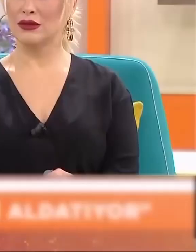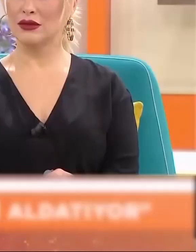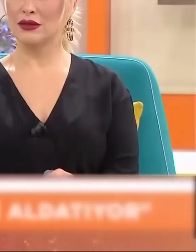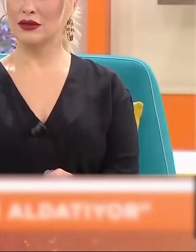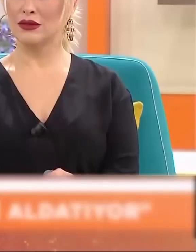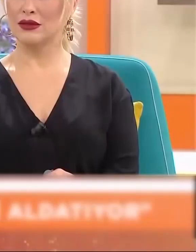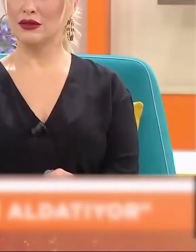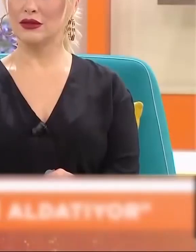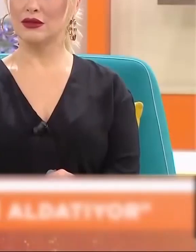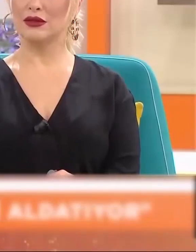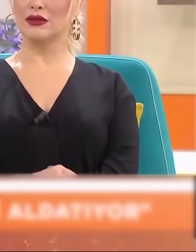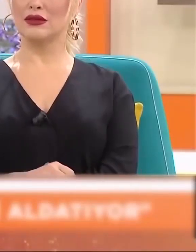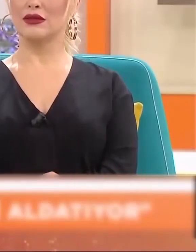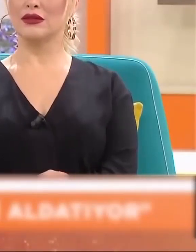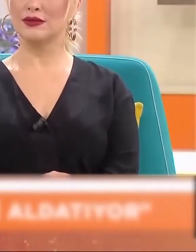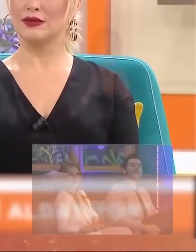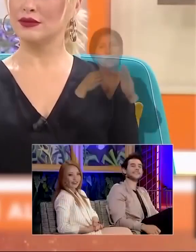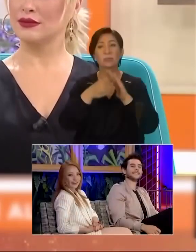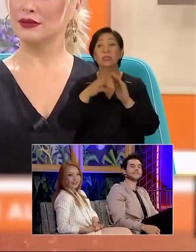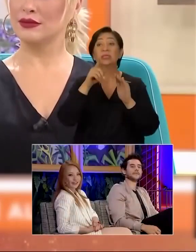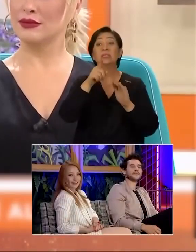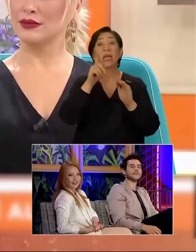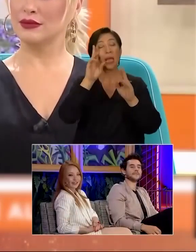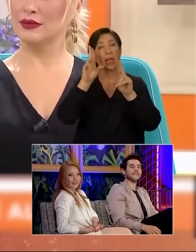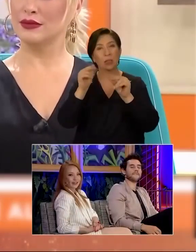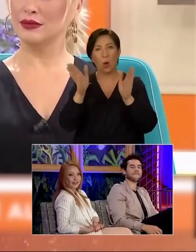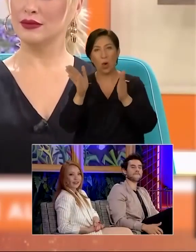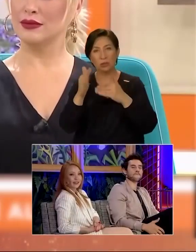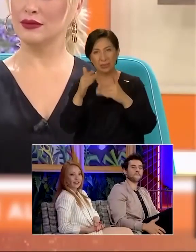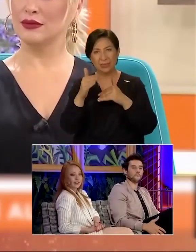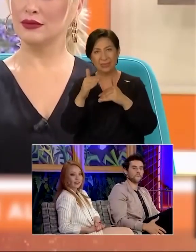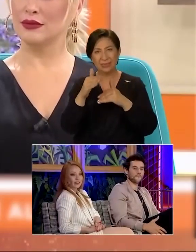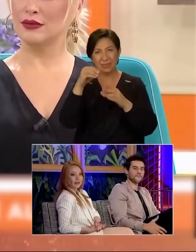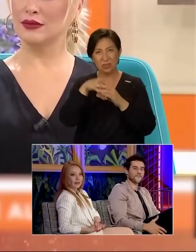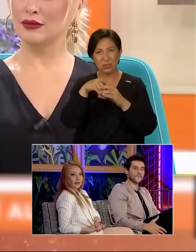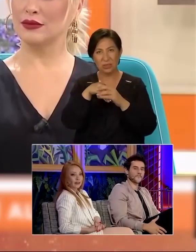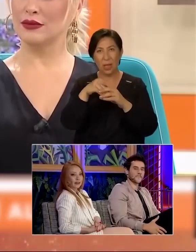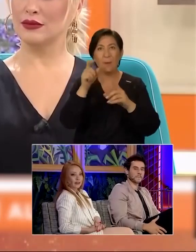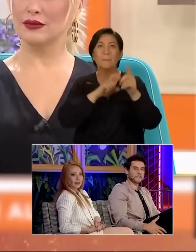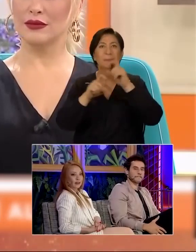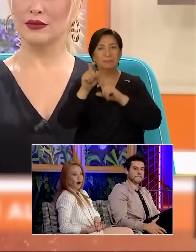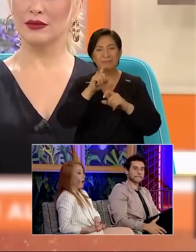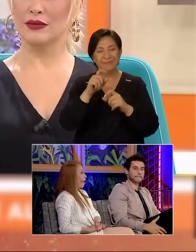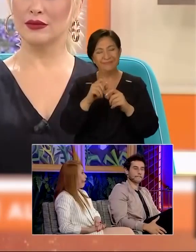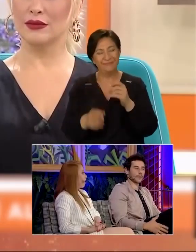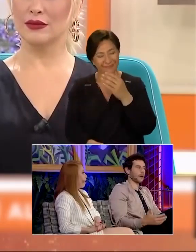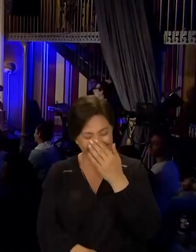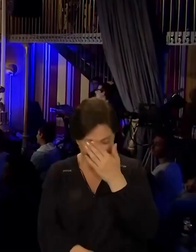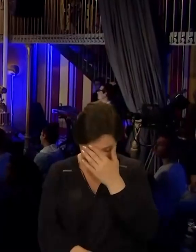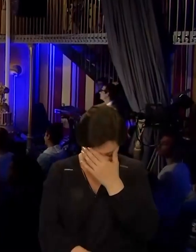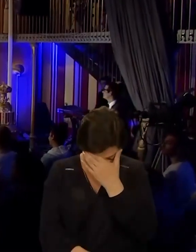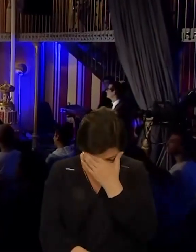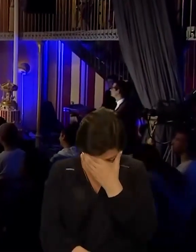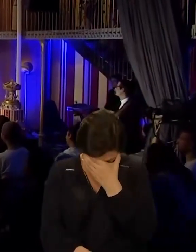devamlı girmiş. Sizin yatak odanızda aksamalar var mı? Dur. Şimdi bak.